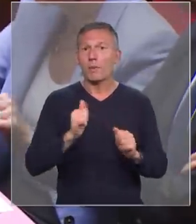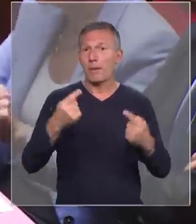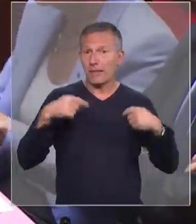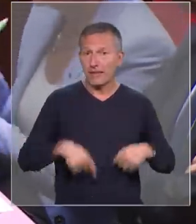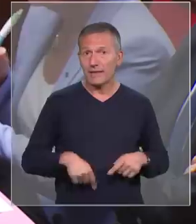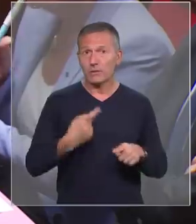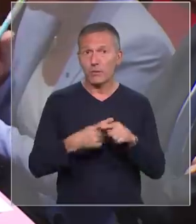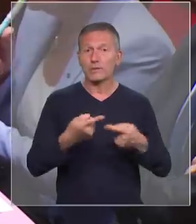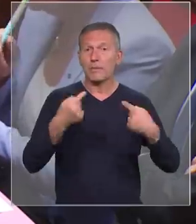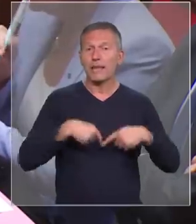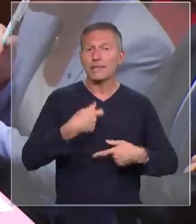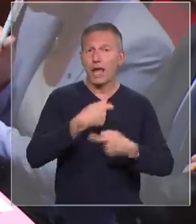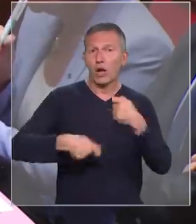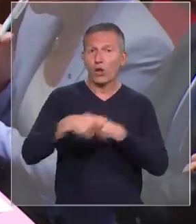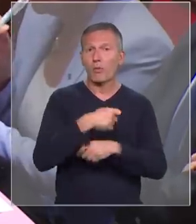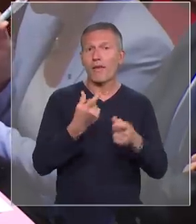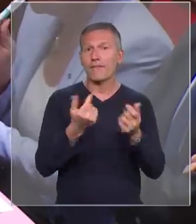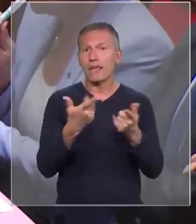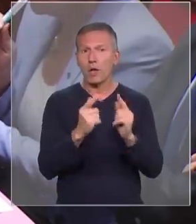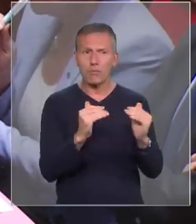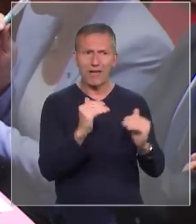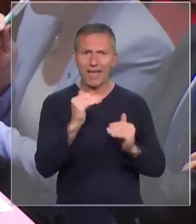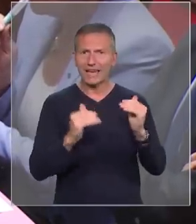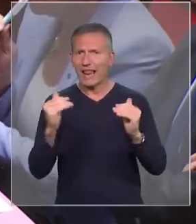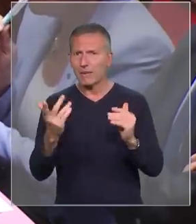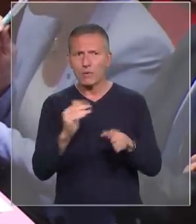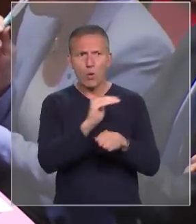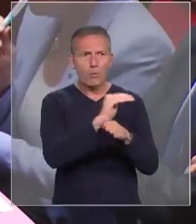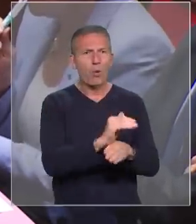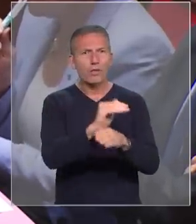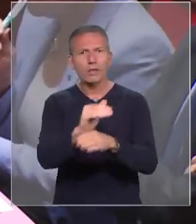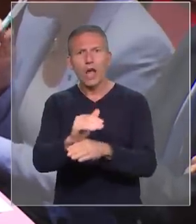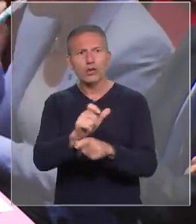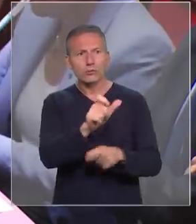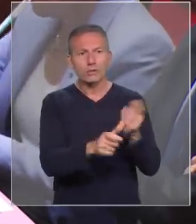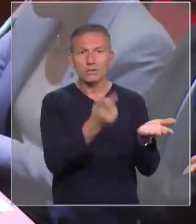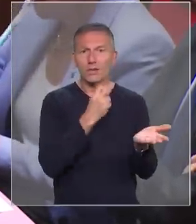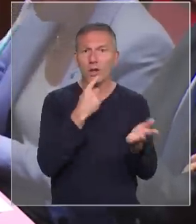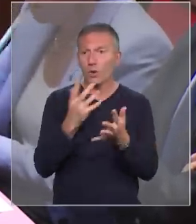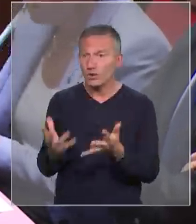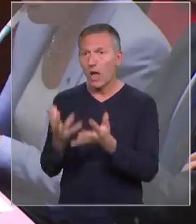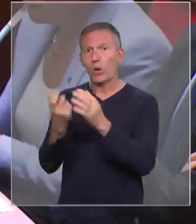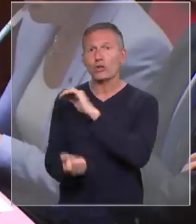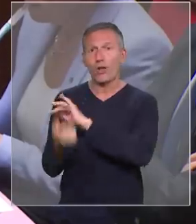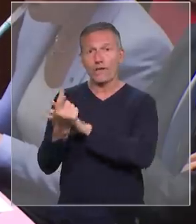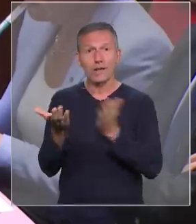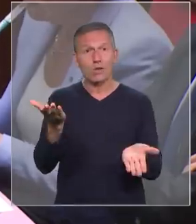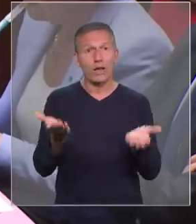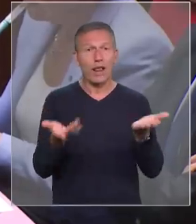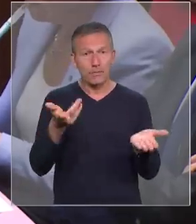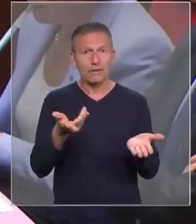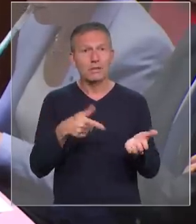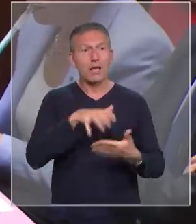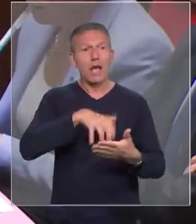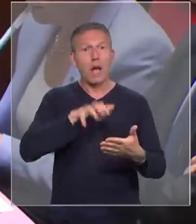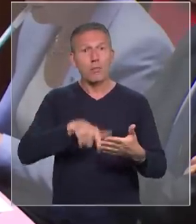ministre de l'Économie et des Finances, nous veillons à ce qu'un juste équilibre soit trouvé entre la protection des citoyens et l'encouragement à l'innovation. Le rapport de votre collègue Philippe